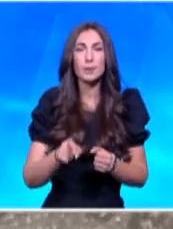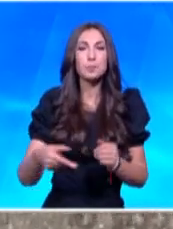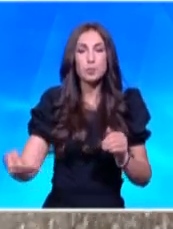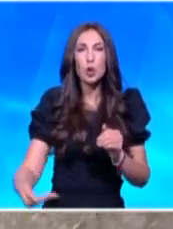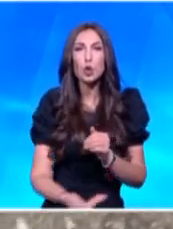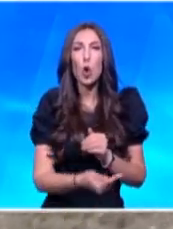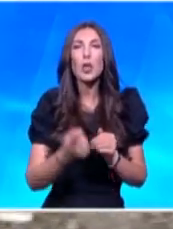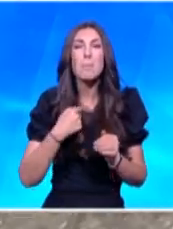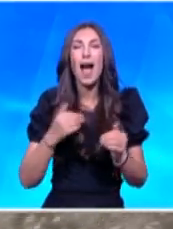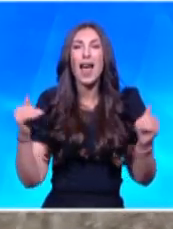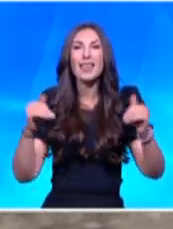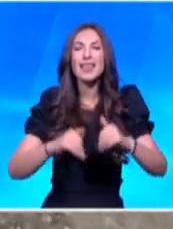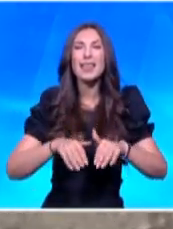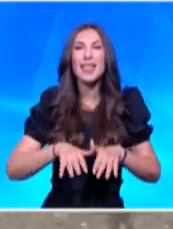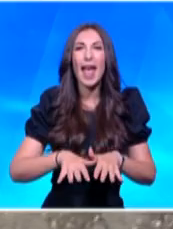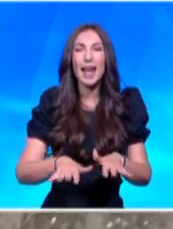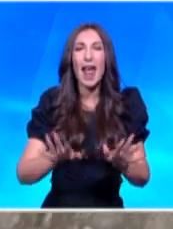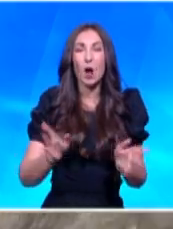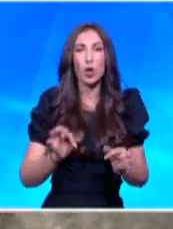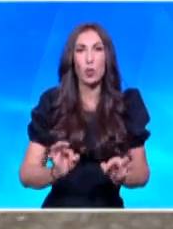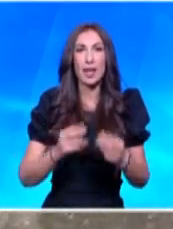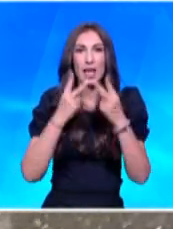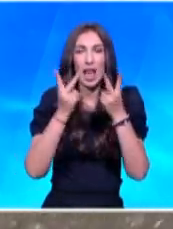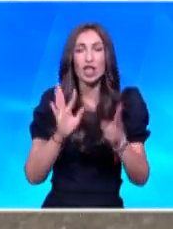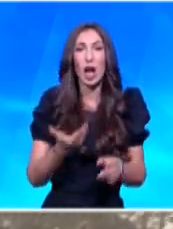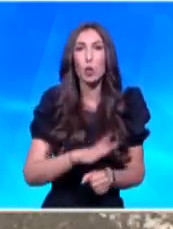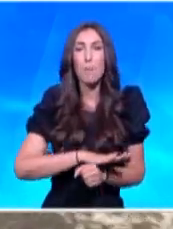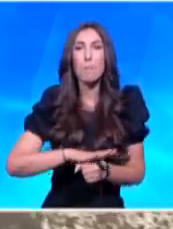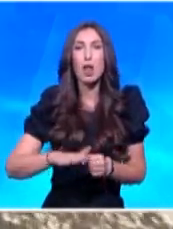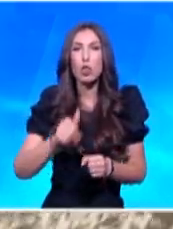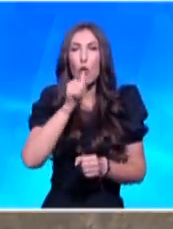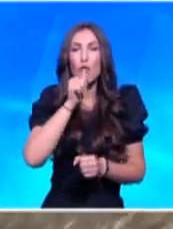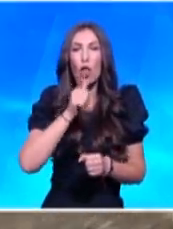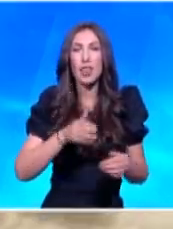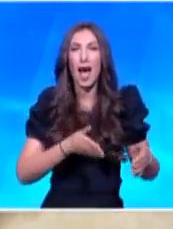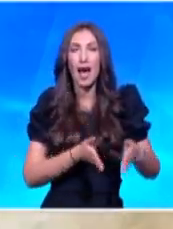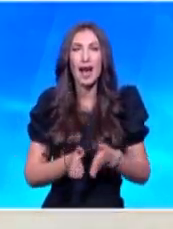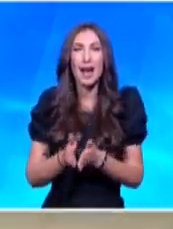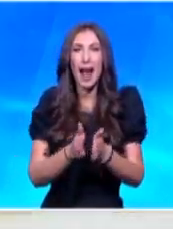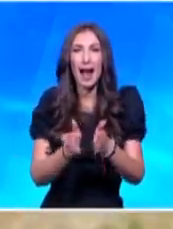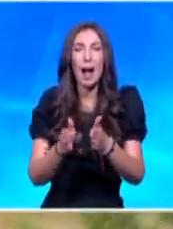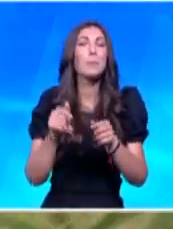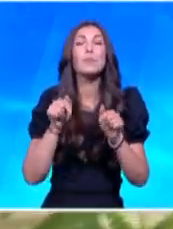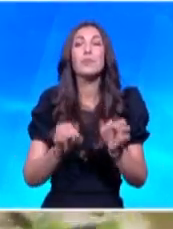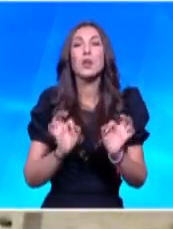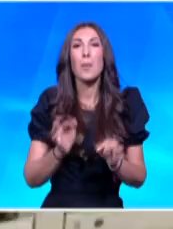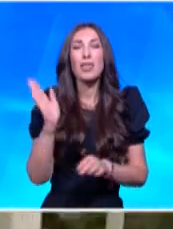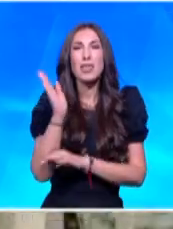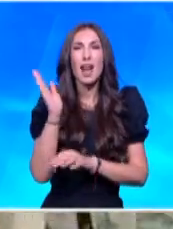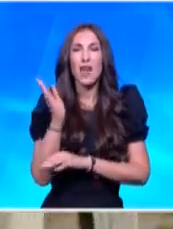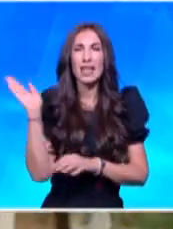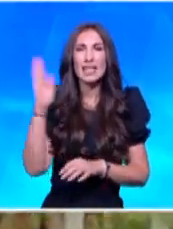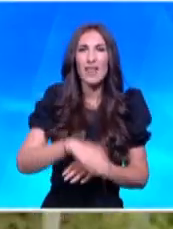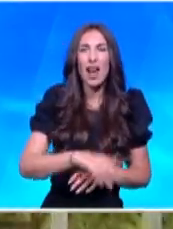дере, което в момента изглежда като пълноводна река. Има големи дървета, които са повалени от